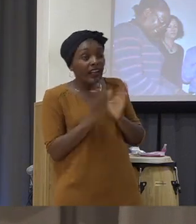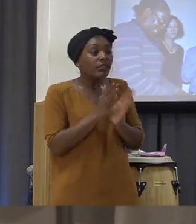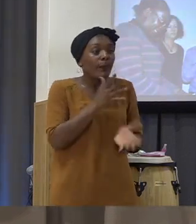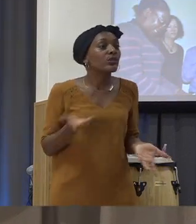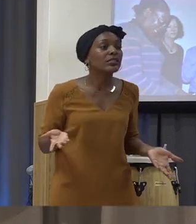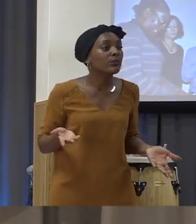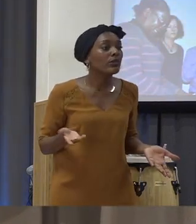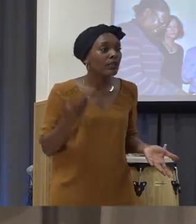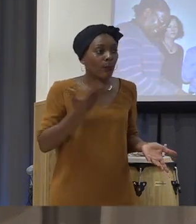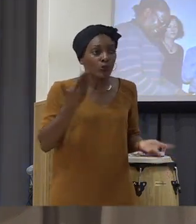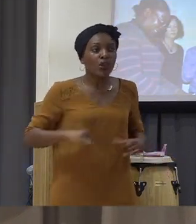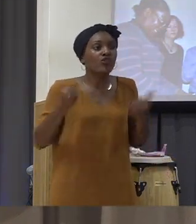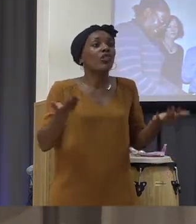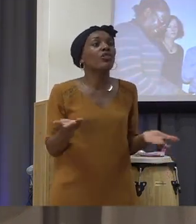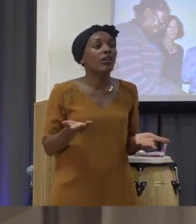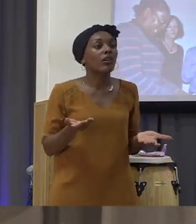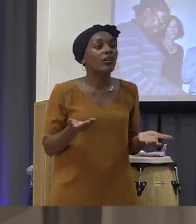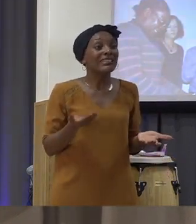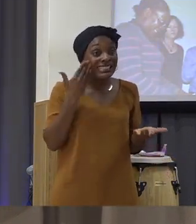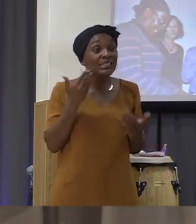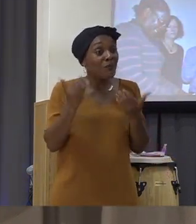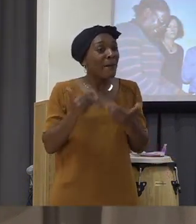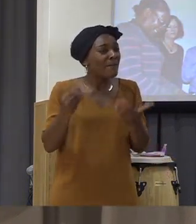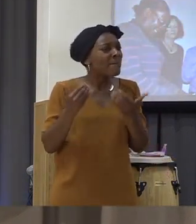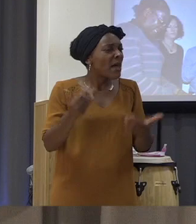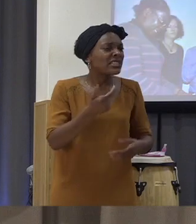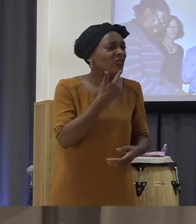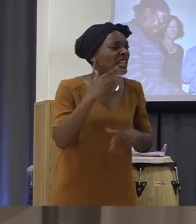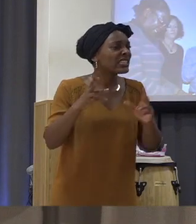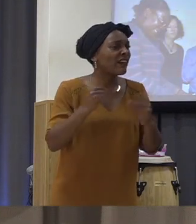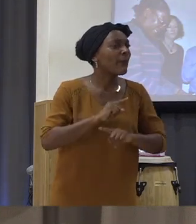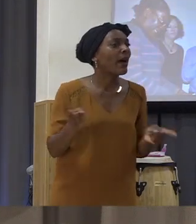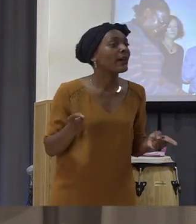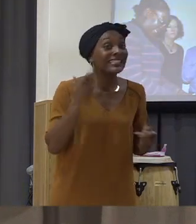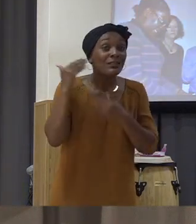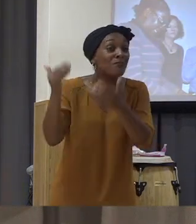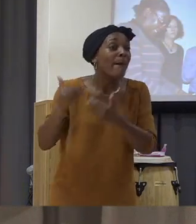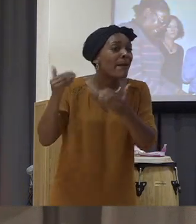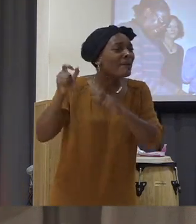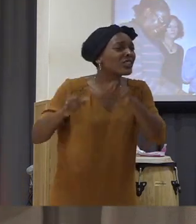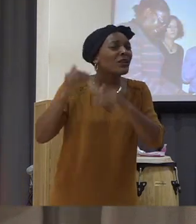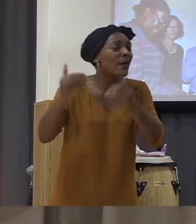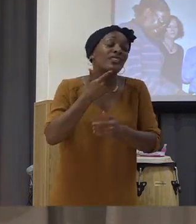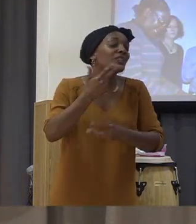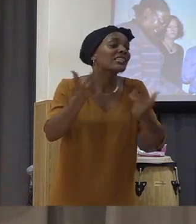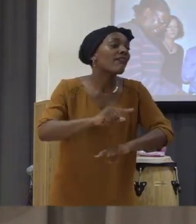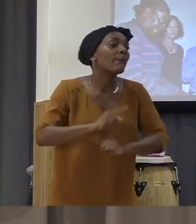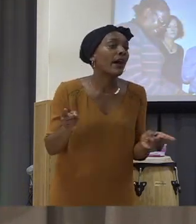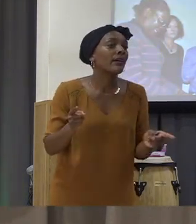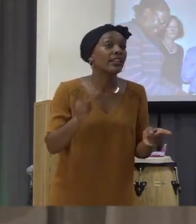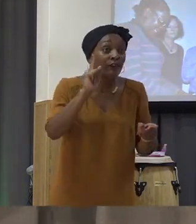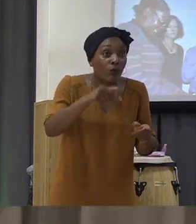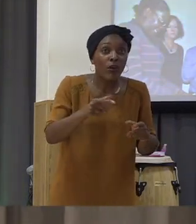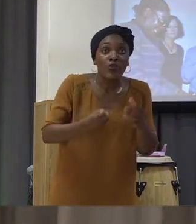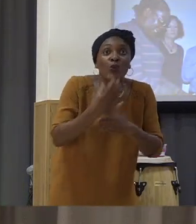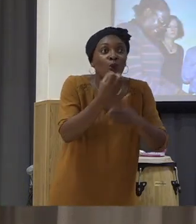réaliser ce que ça veut dire. Autrement, il y a des choses qui ne vont pas. L'Église ne peut pas bien aller quand c'est comme ça. Mais la relève, elle ne peut se faire que